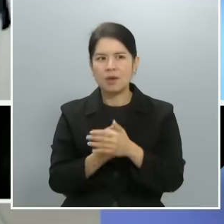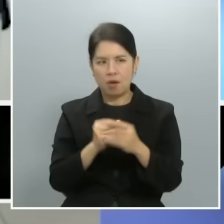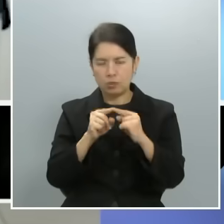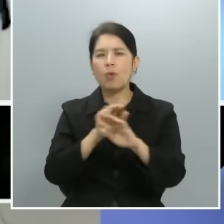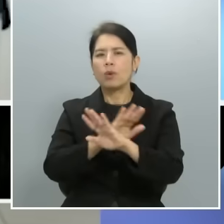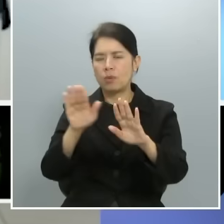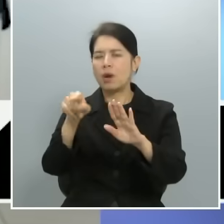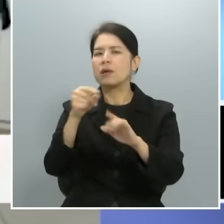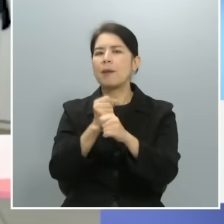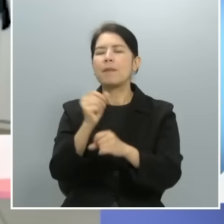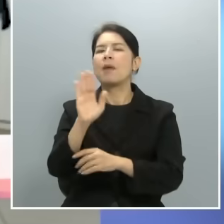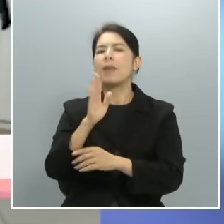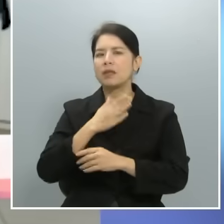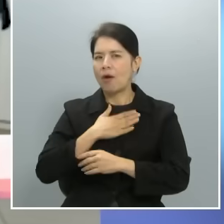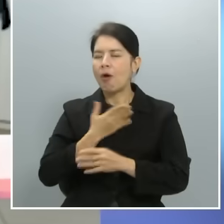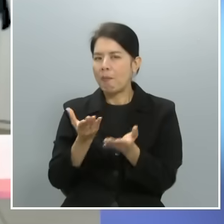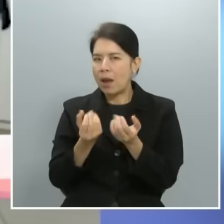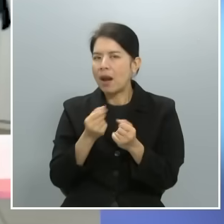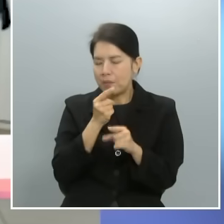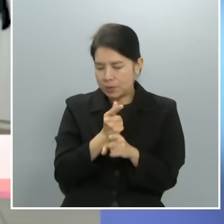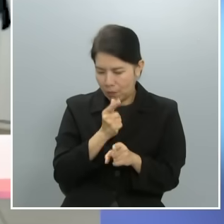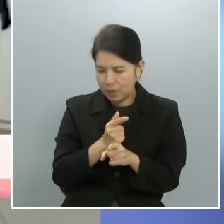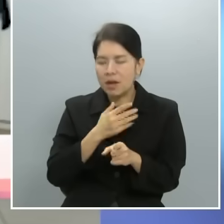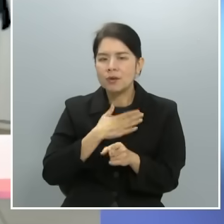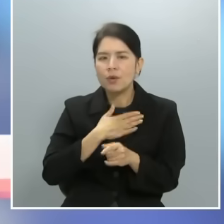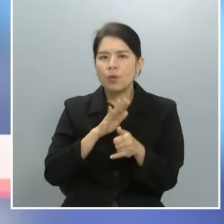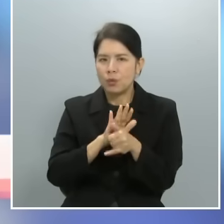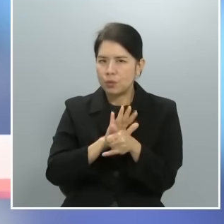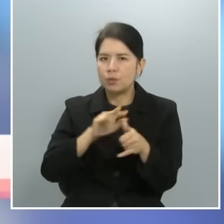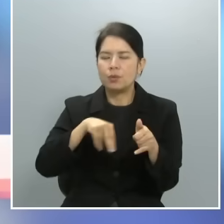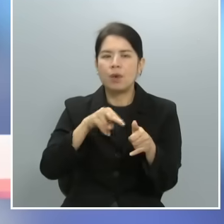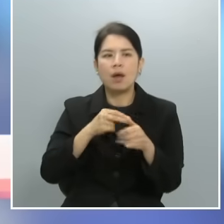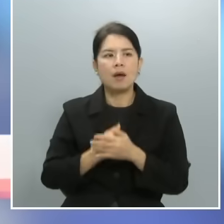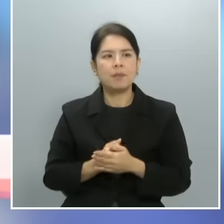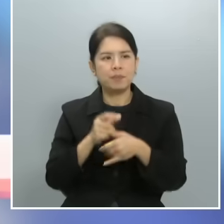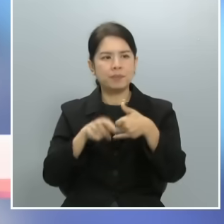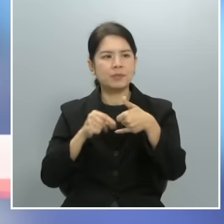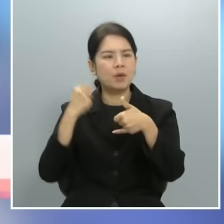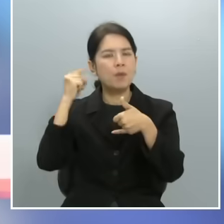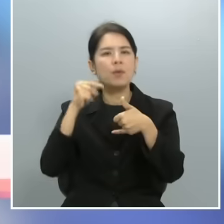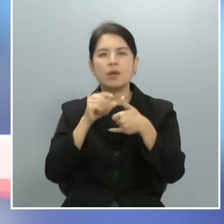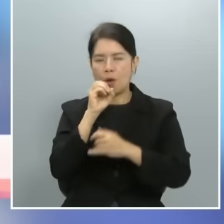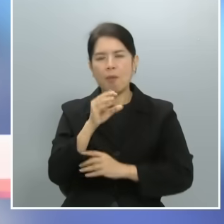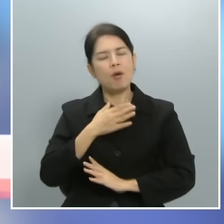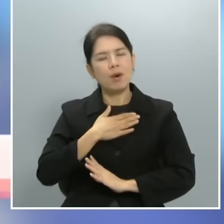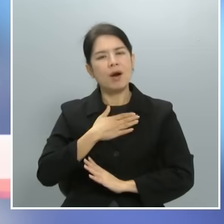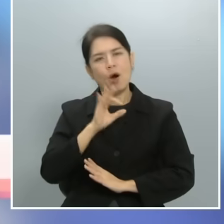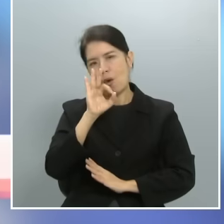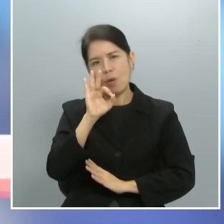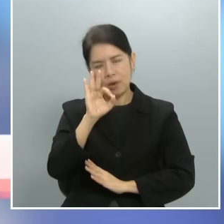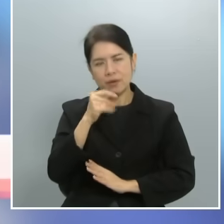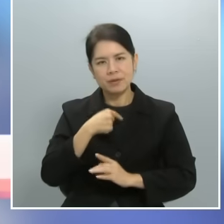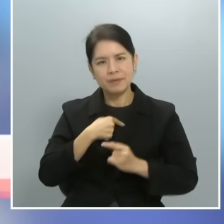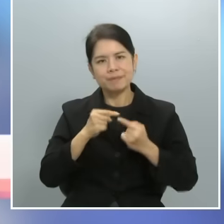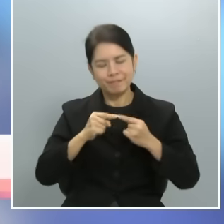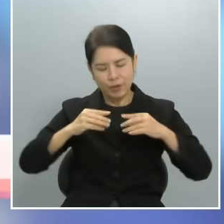ะเดี๋ยวพี่ดูแลเองบอกแบบนี้เลยผู้หญิงก็ค่ะตกลงหลังจากนั้นค